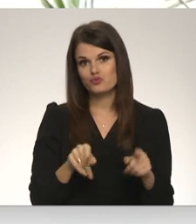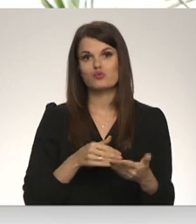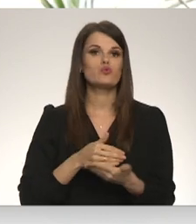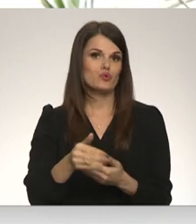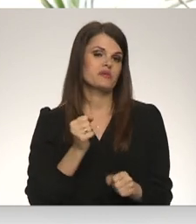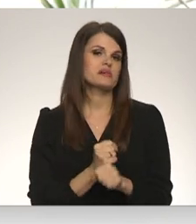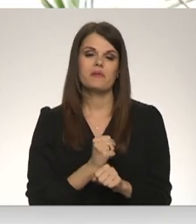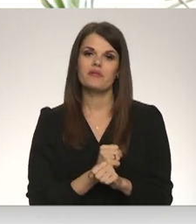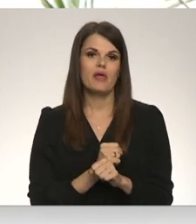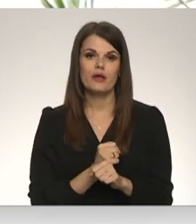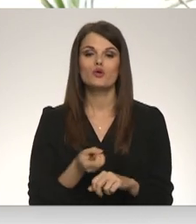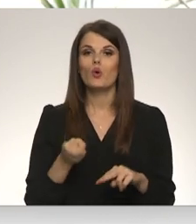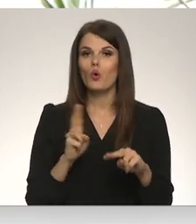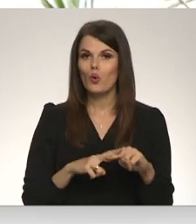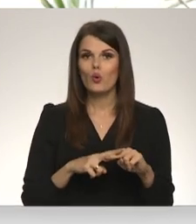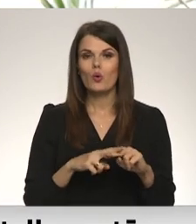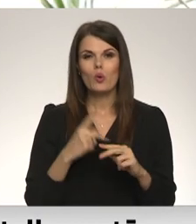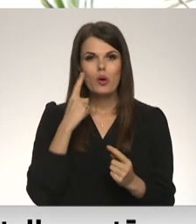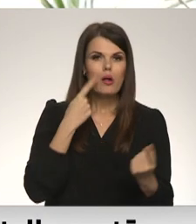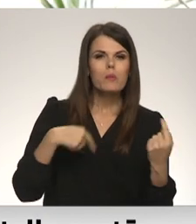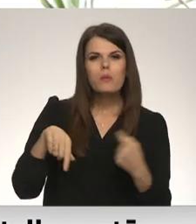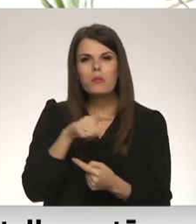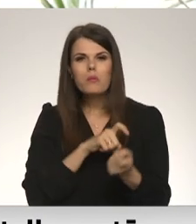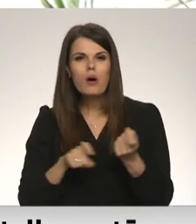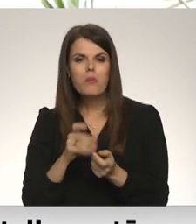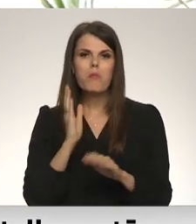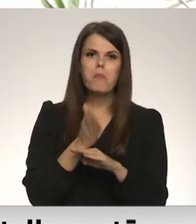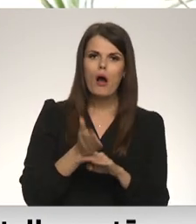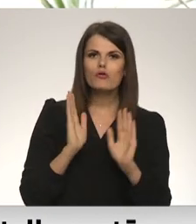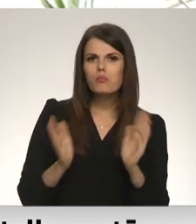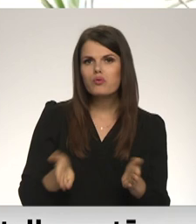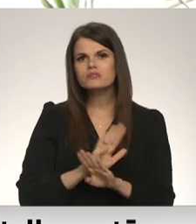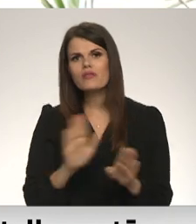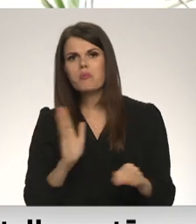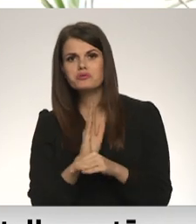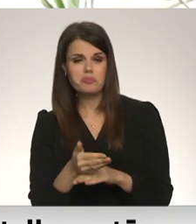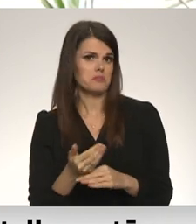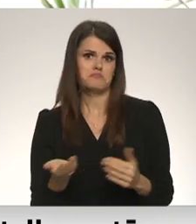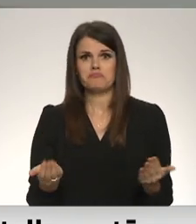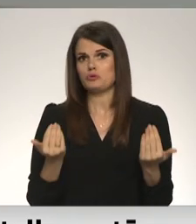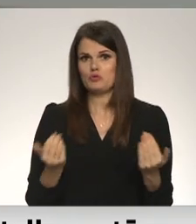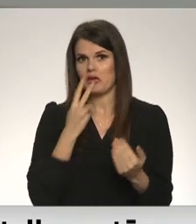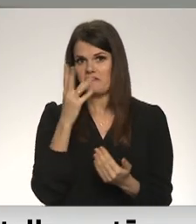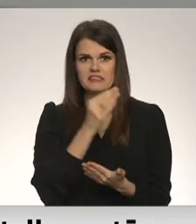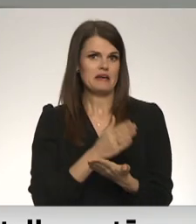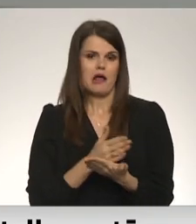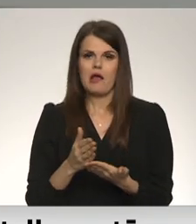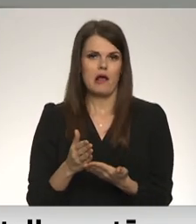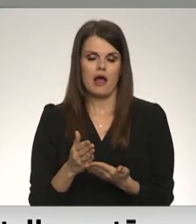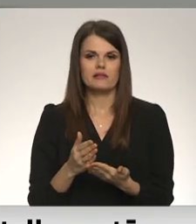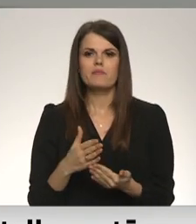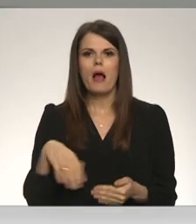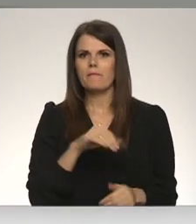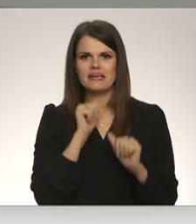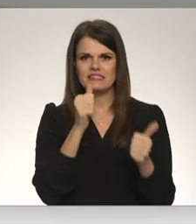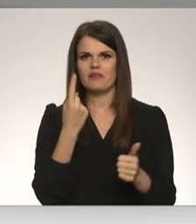darīt. Un spekulācijas par to, bankrotēs, nebankrotēs, nē, šobrīd nekas par to neliecina. Mēs nevaram vienu akcentu likt tikai